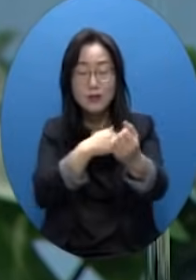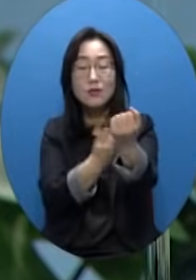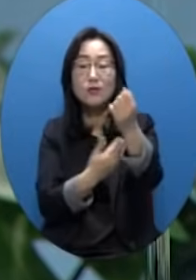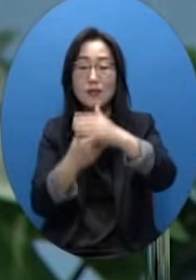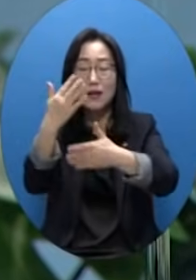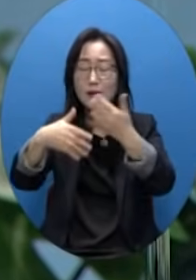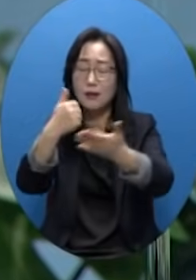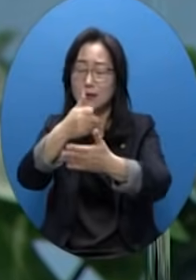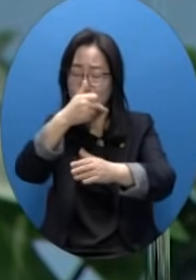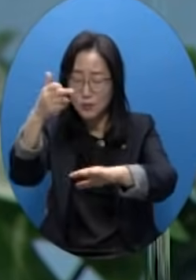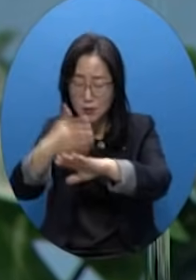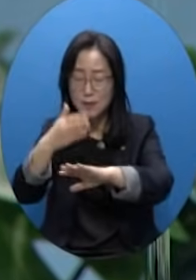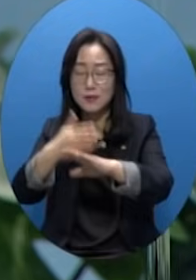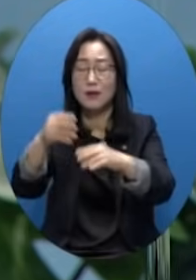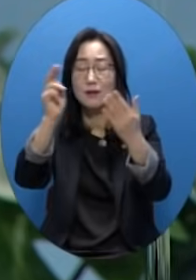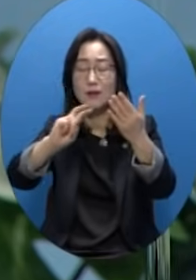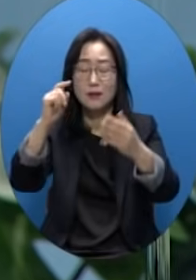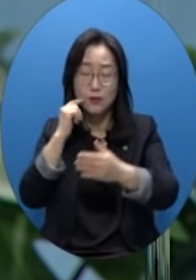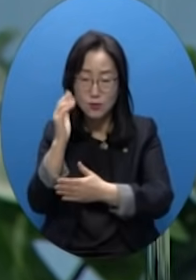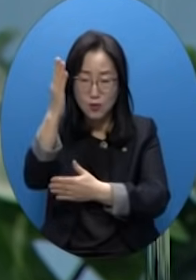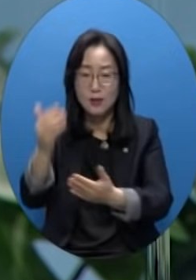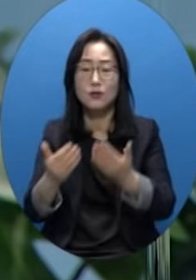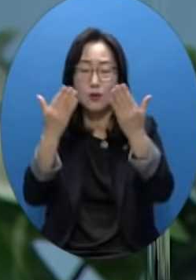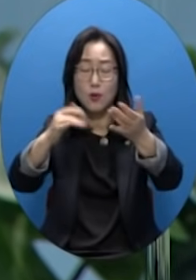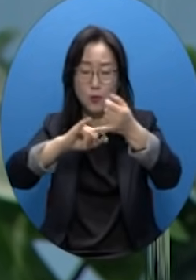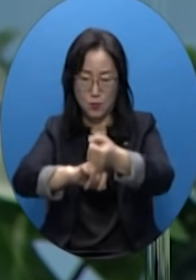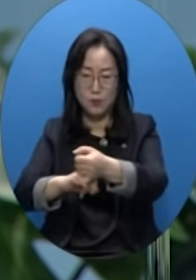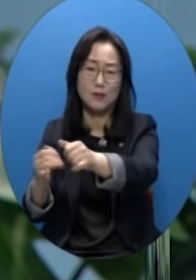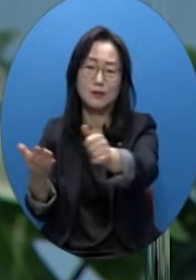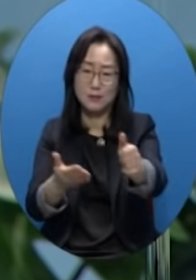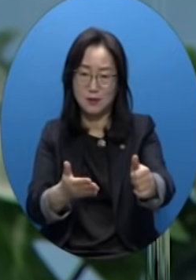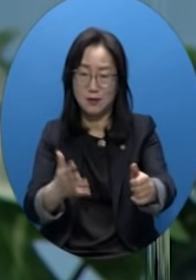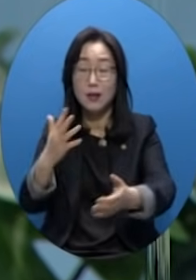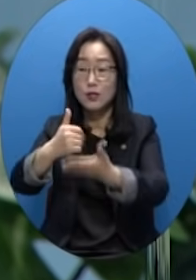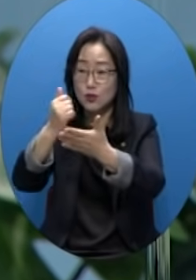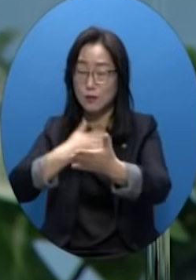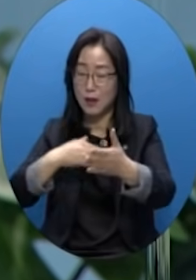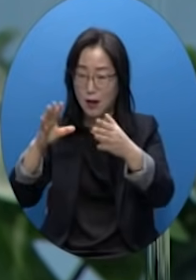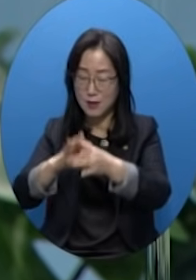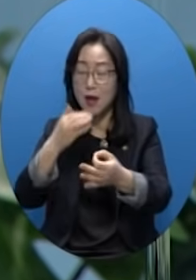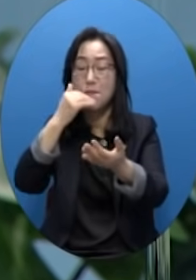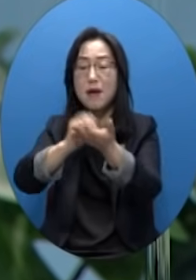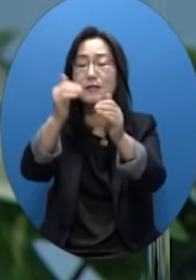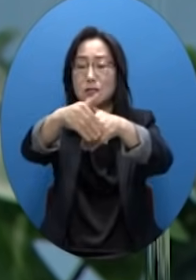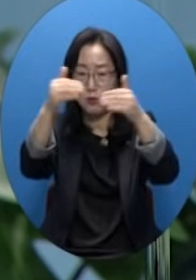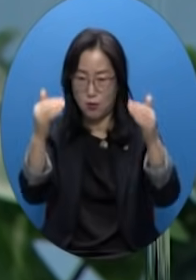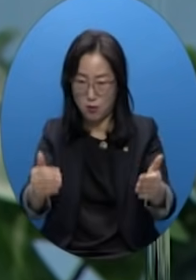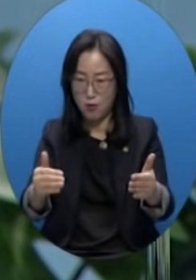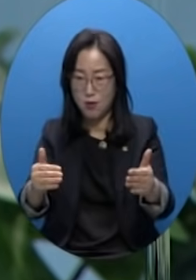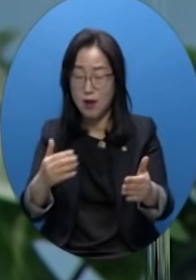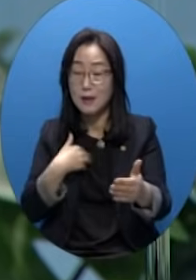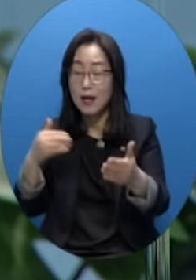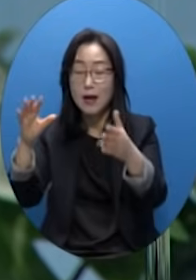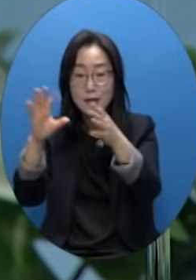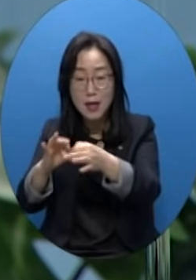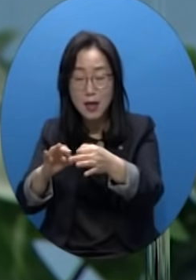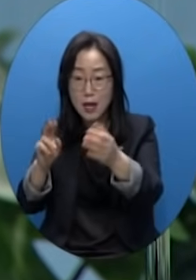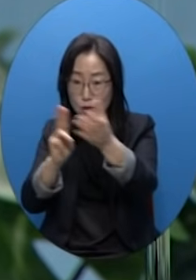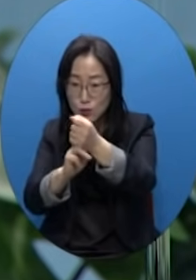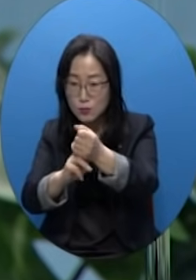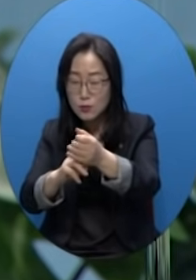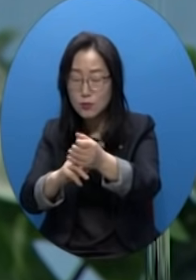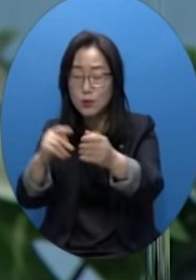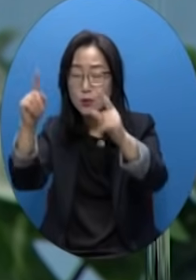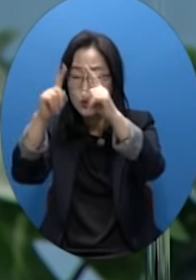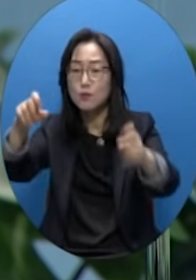알게 감사와 찬송과 영광을 올려드리는 여러분 되기를 바랍니다 취미 나의 반석 이 되시고 나의 요새가 되시고